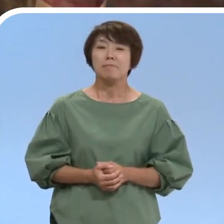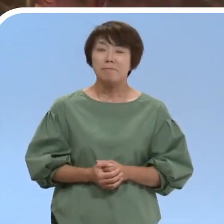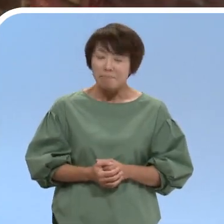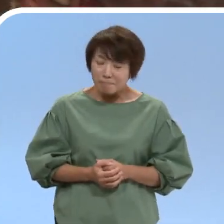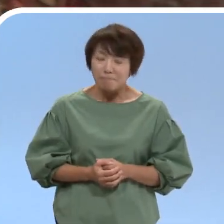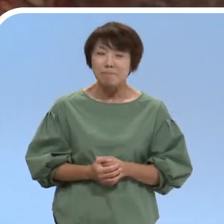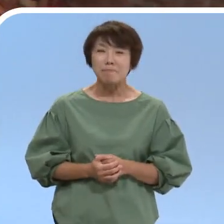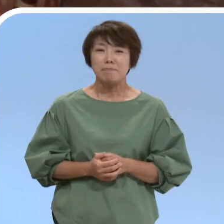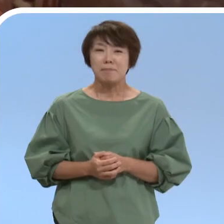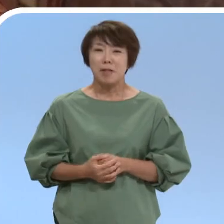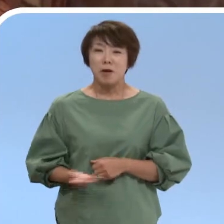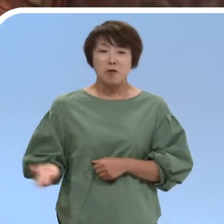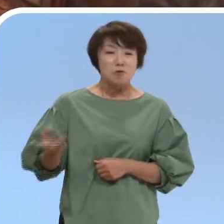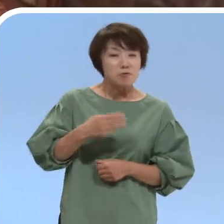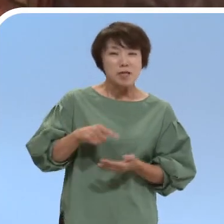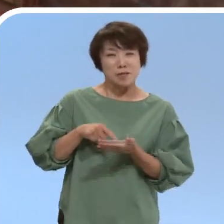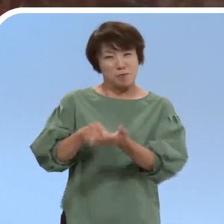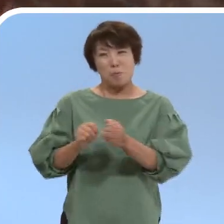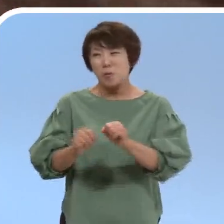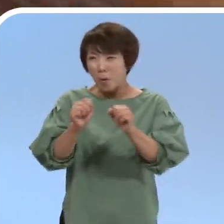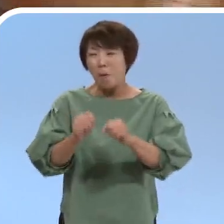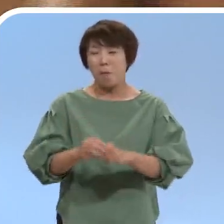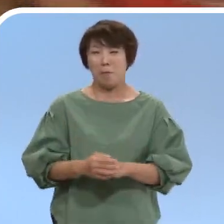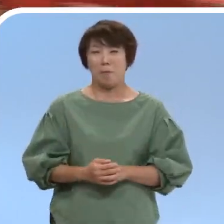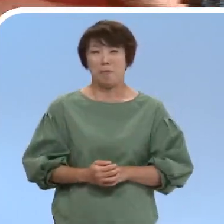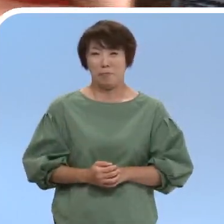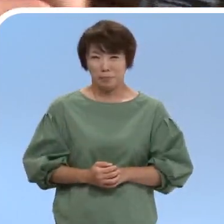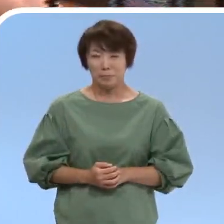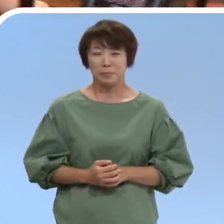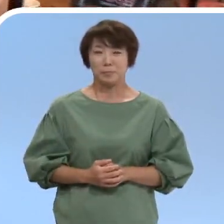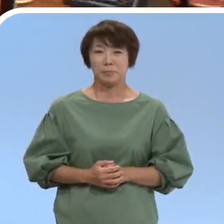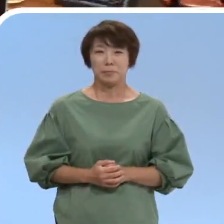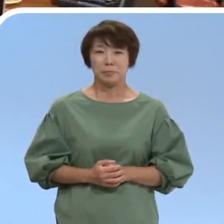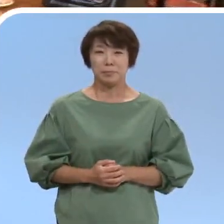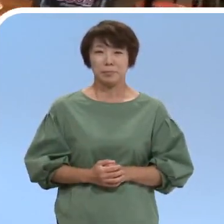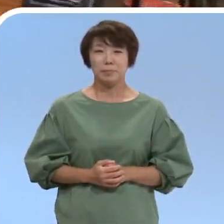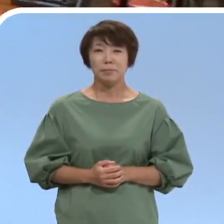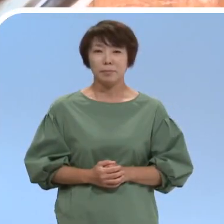はい、どんどん行こう、どんどん行こう。